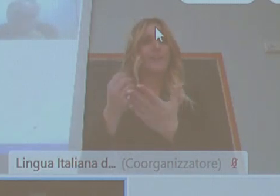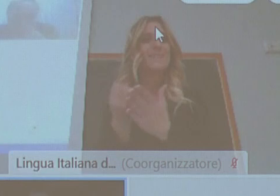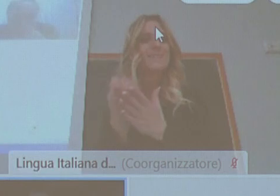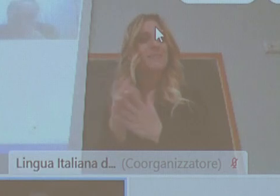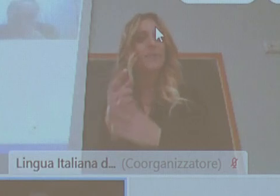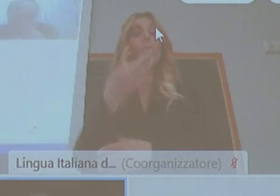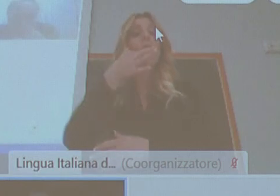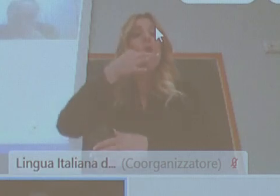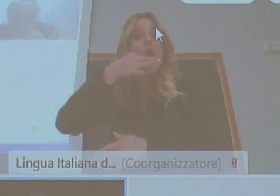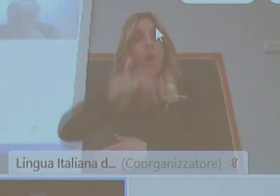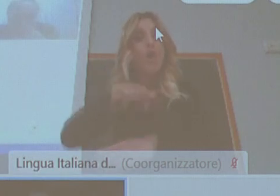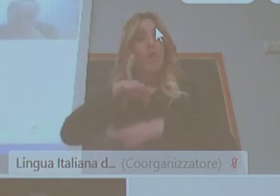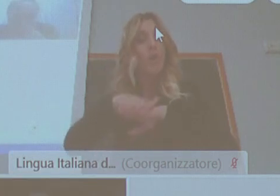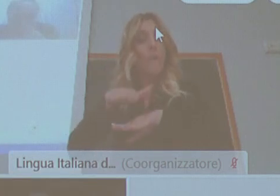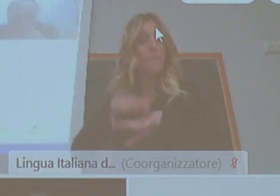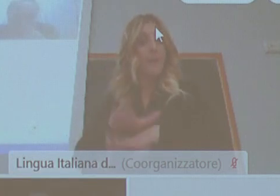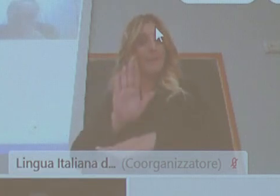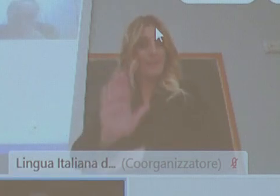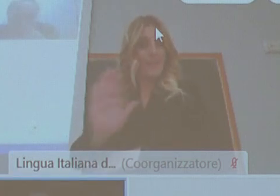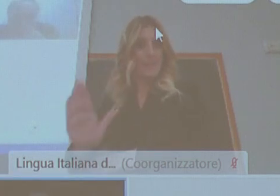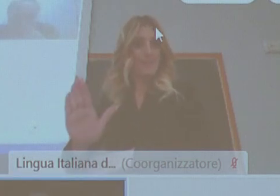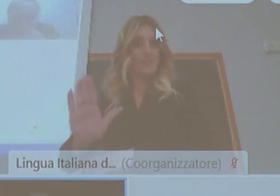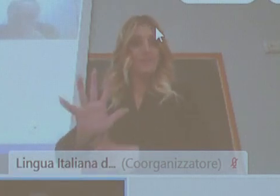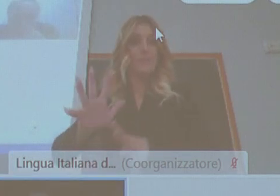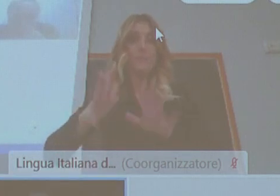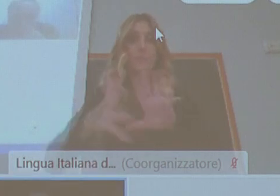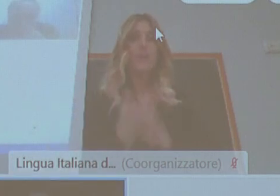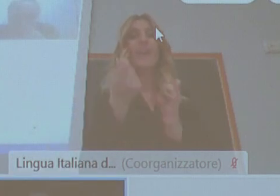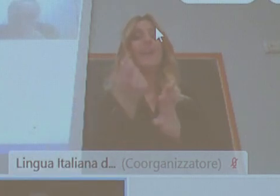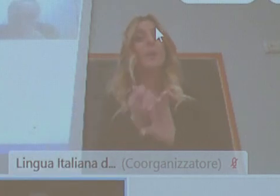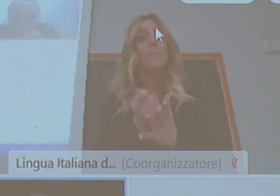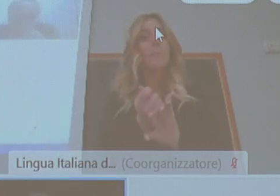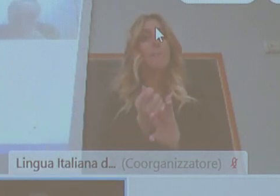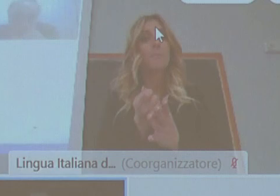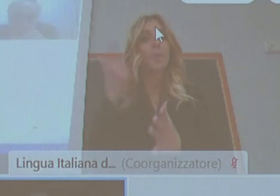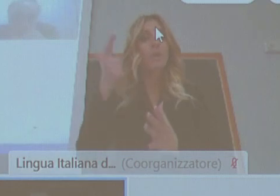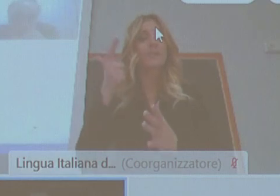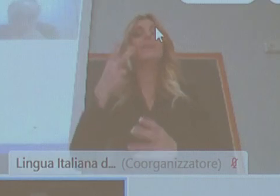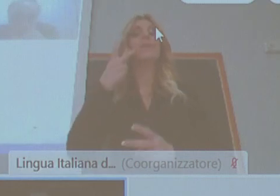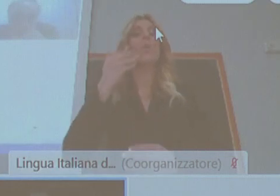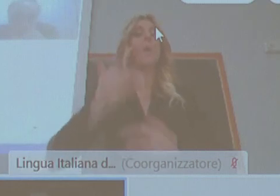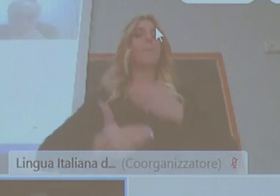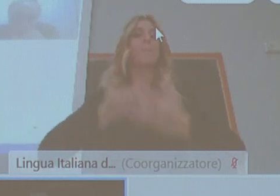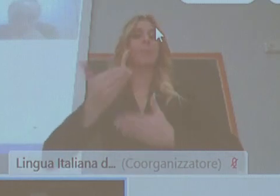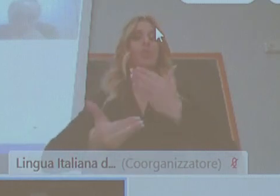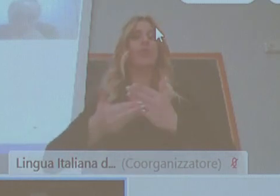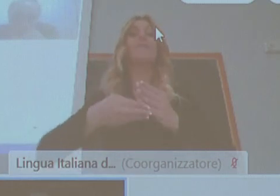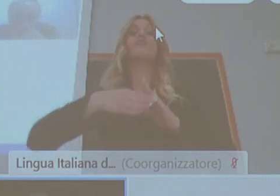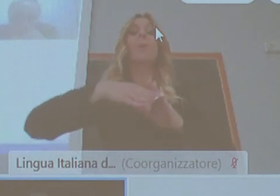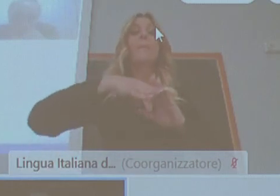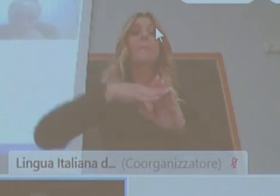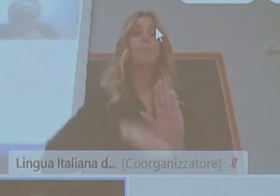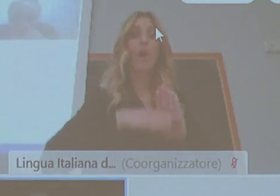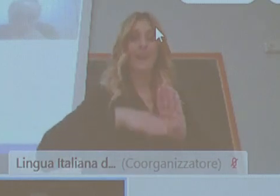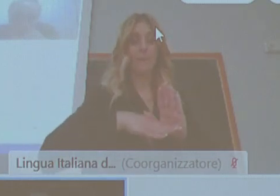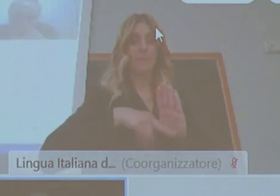delle competenze che diventano importanti per tutti i processi di